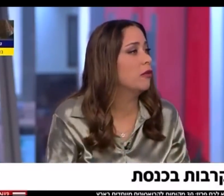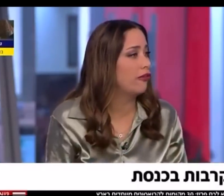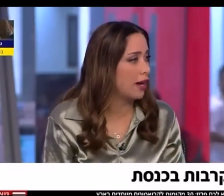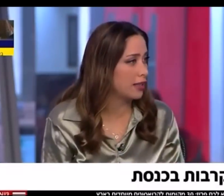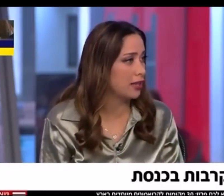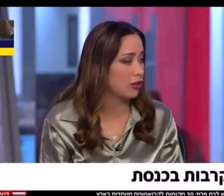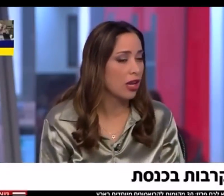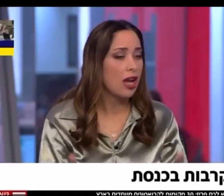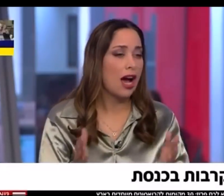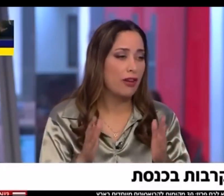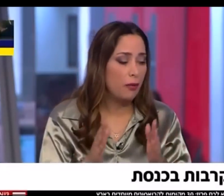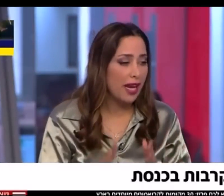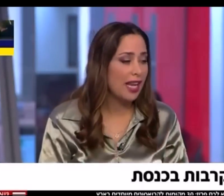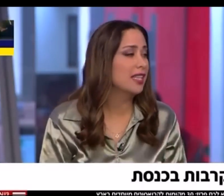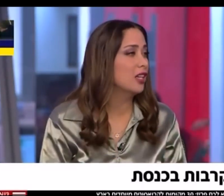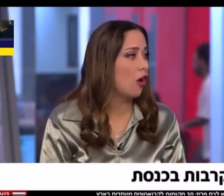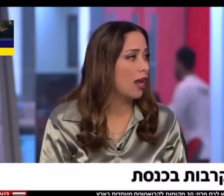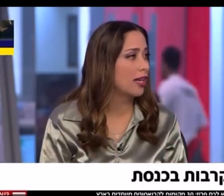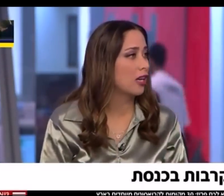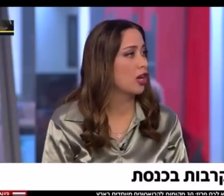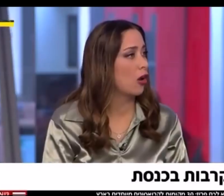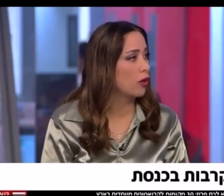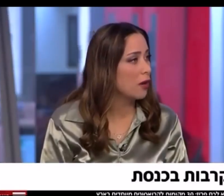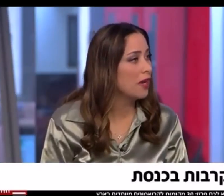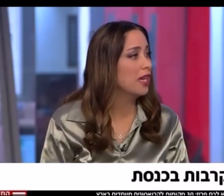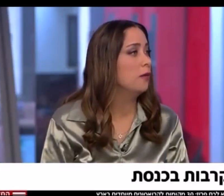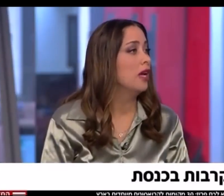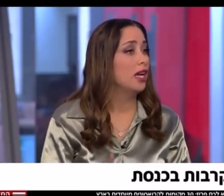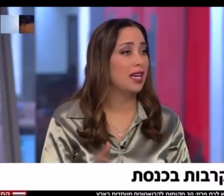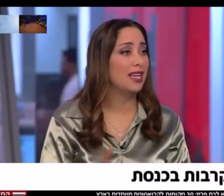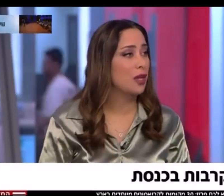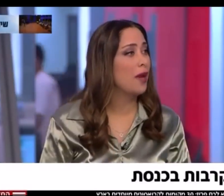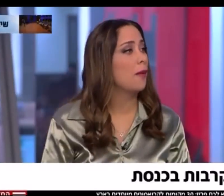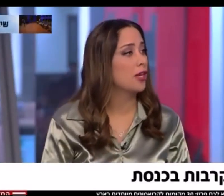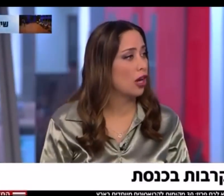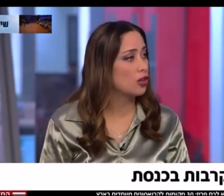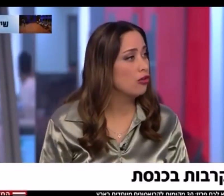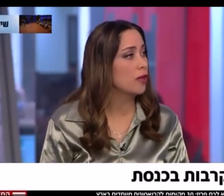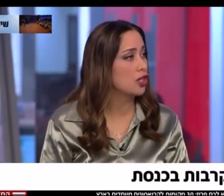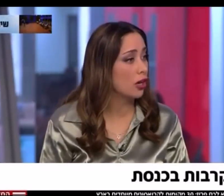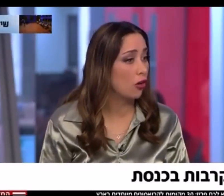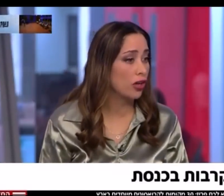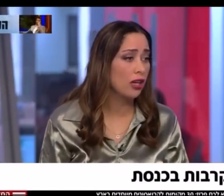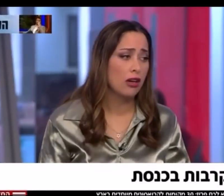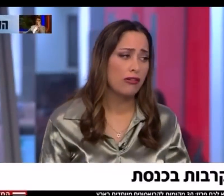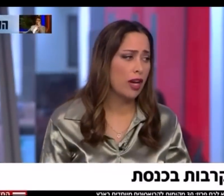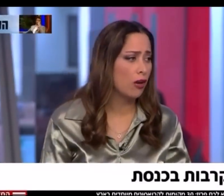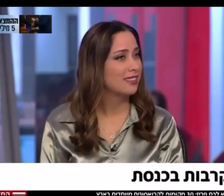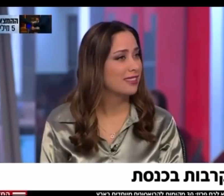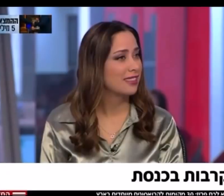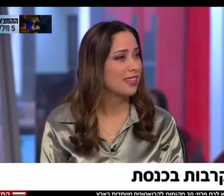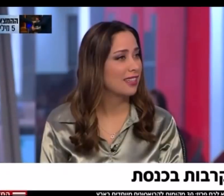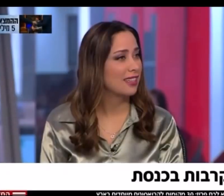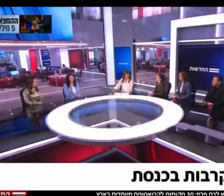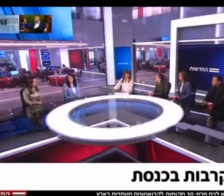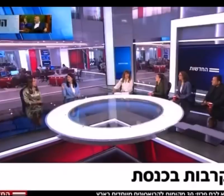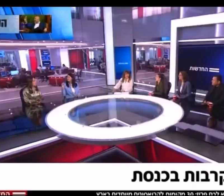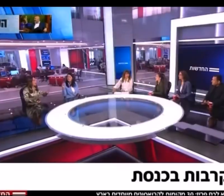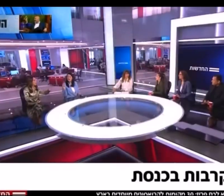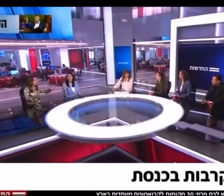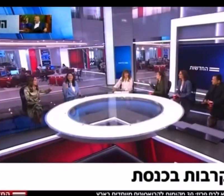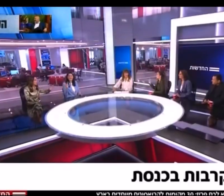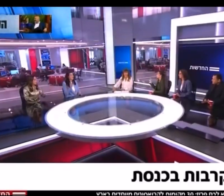ניצבים בפרסה הזאת. אבל בהחלט אני יכולה להגיד לך שאנחנו כן מגיעים לדבר על מה שחשוב, מה שעקרוני, ואנחנו חלק, כן,